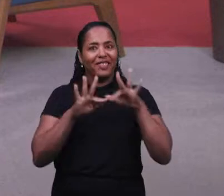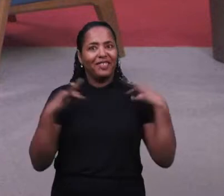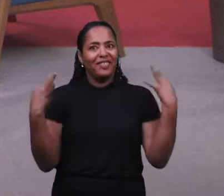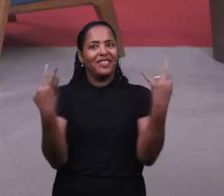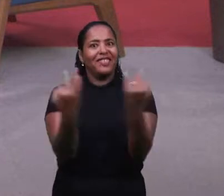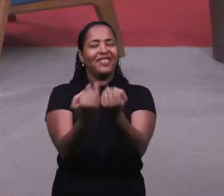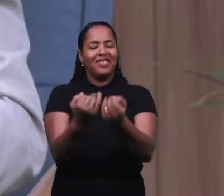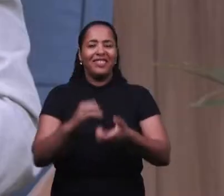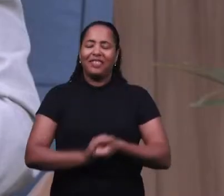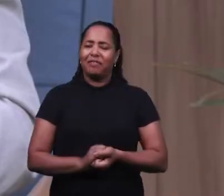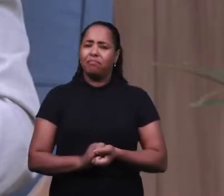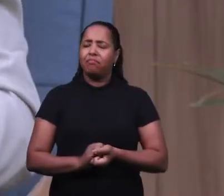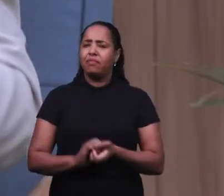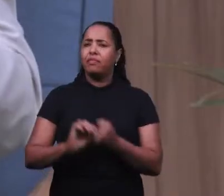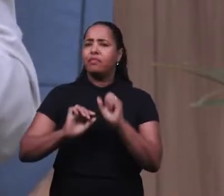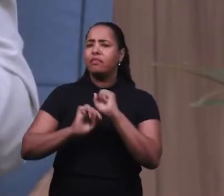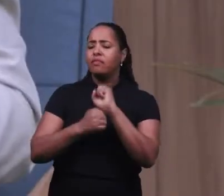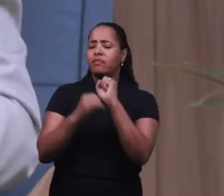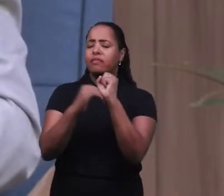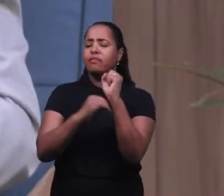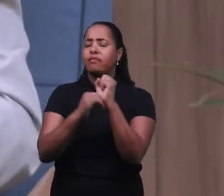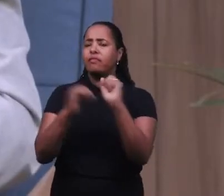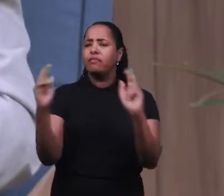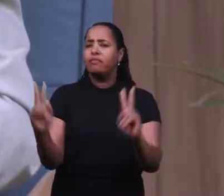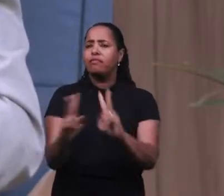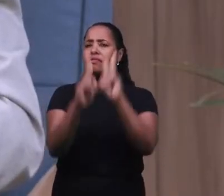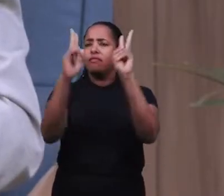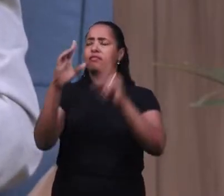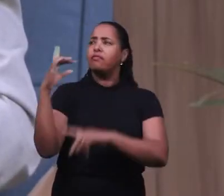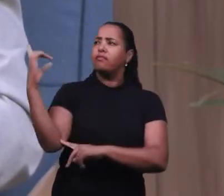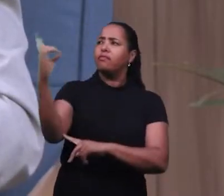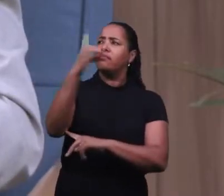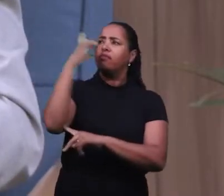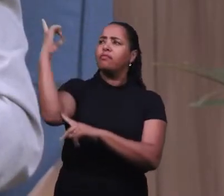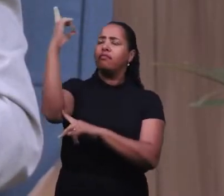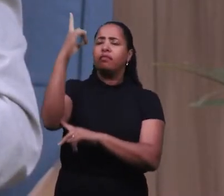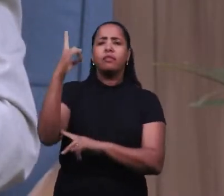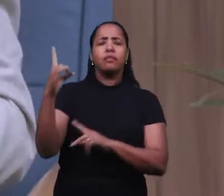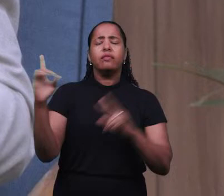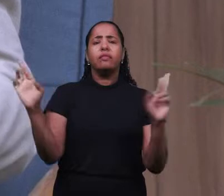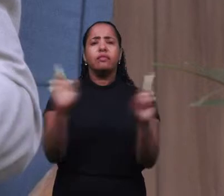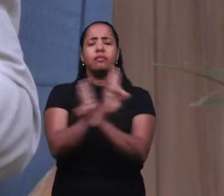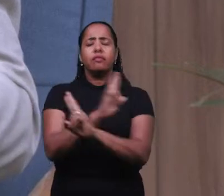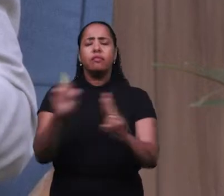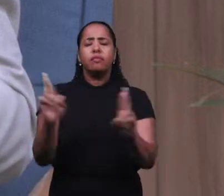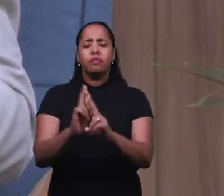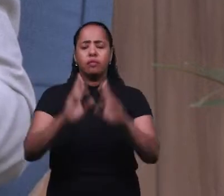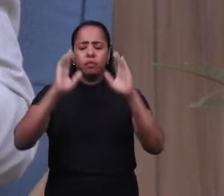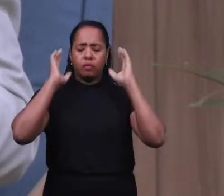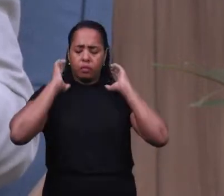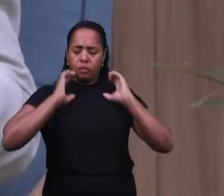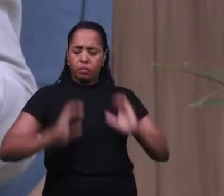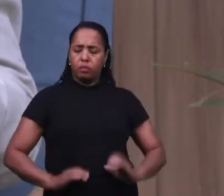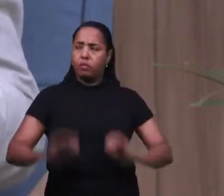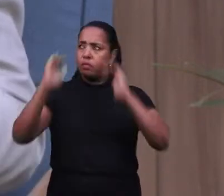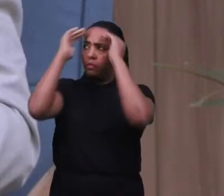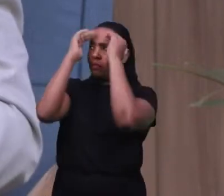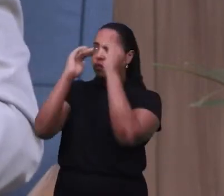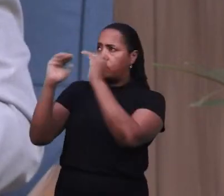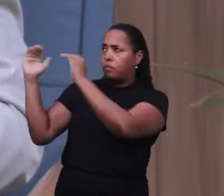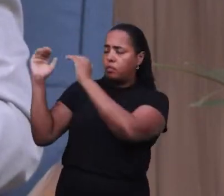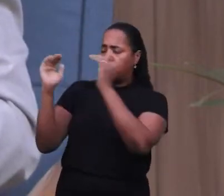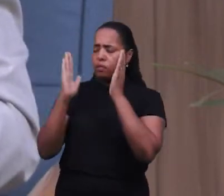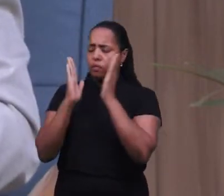vous et pour toute votre famille. Le grand secret des victoires de David était dans sa